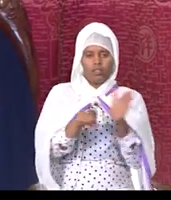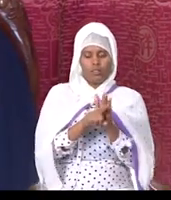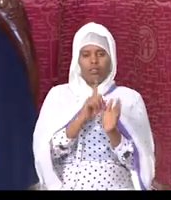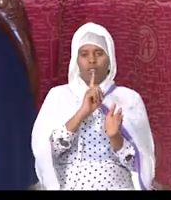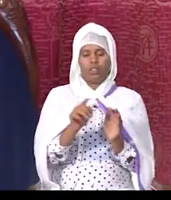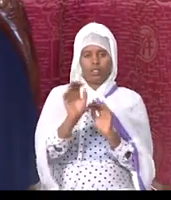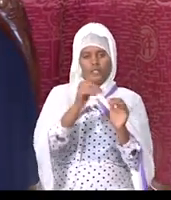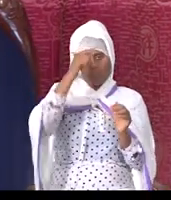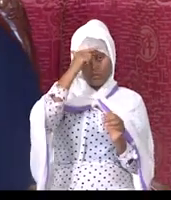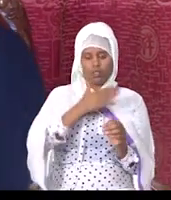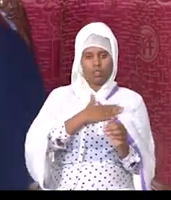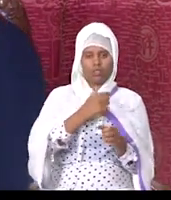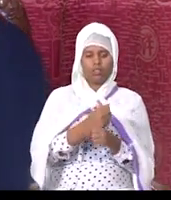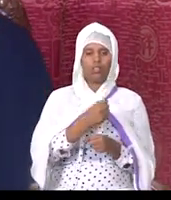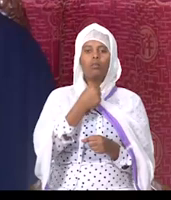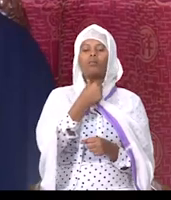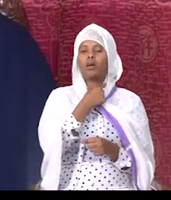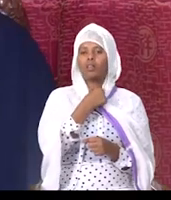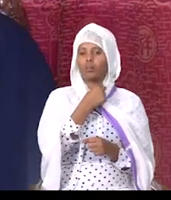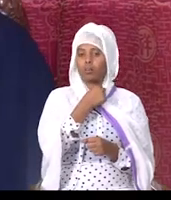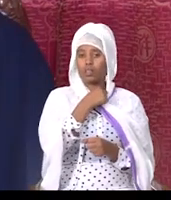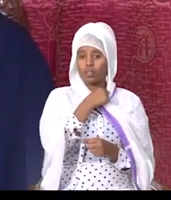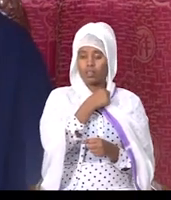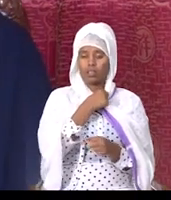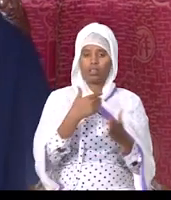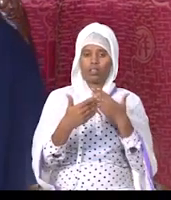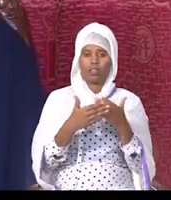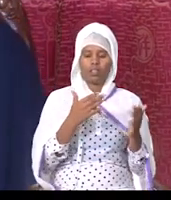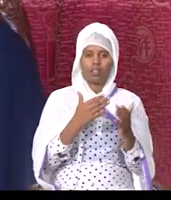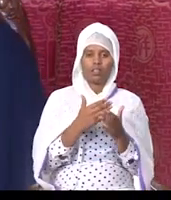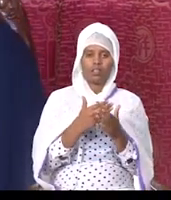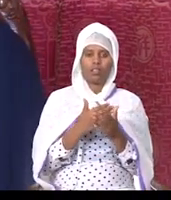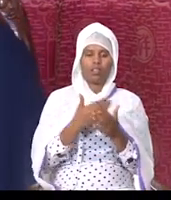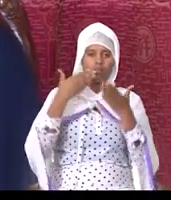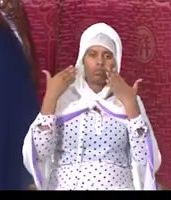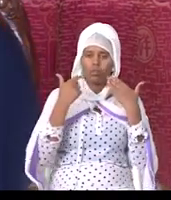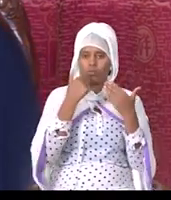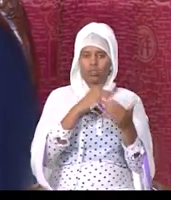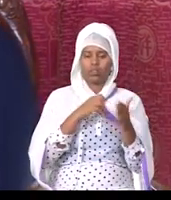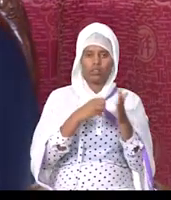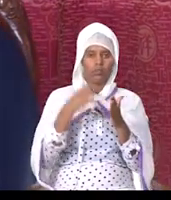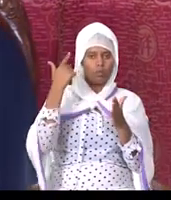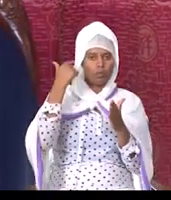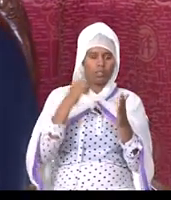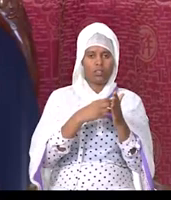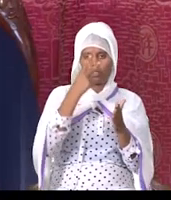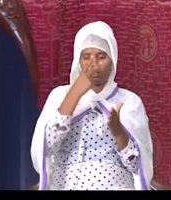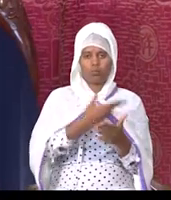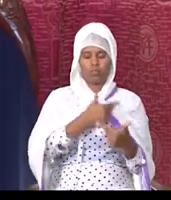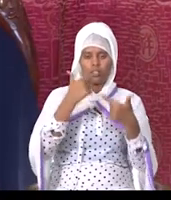ሕጉን ትእዛዛቱን ሓሊና ሃይማኖትና ፅኒዕና ማዕተብና ኣሴርና ክንነብር በዚ ኣጋጣሚ እዚ ሓደራ ይብል። ስለ